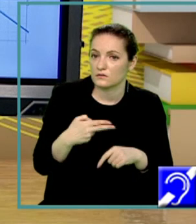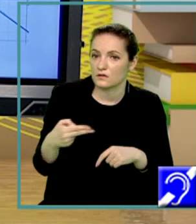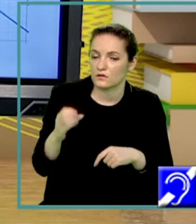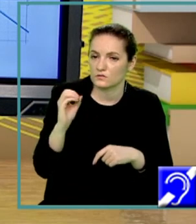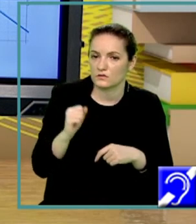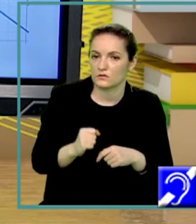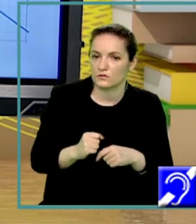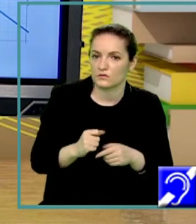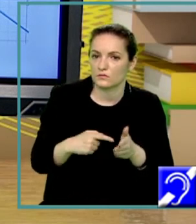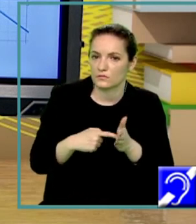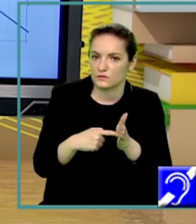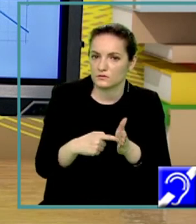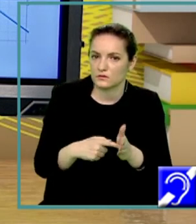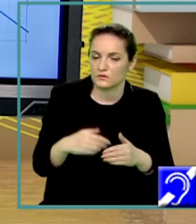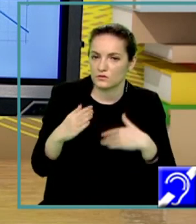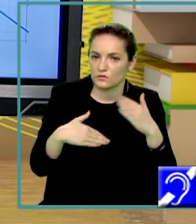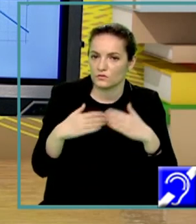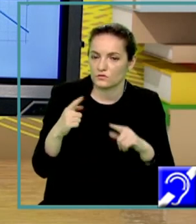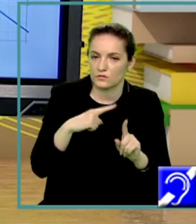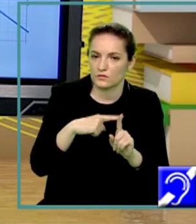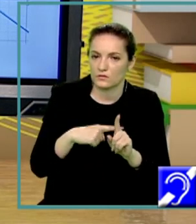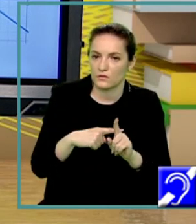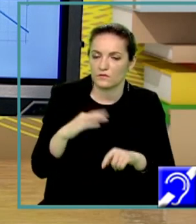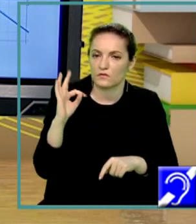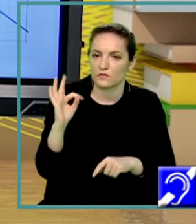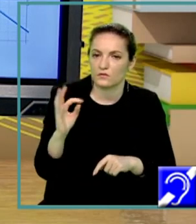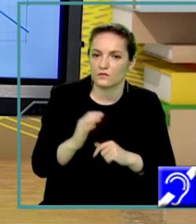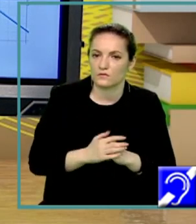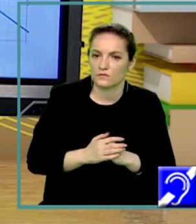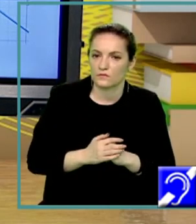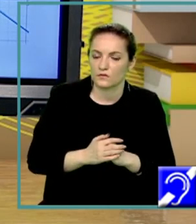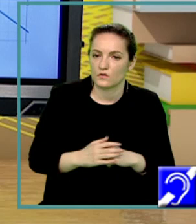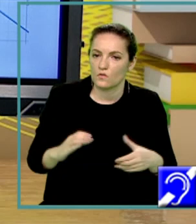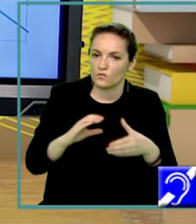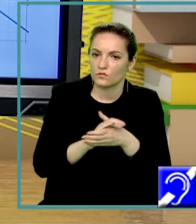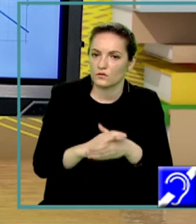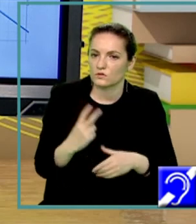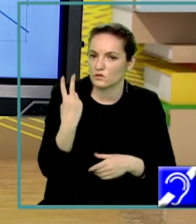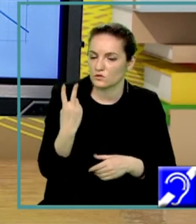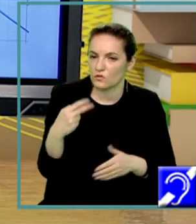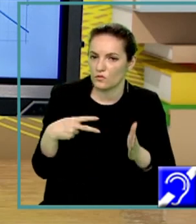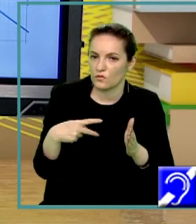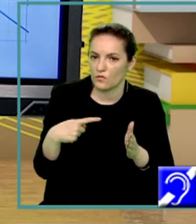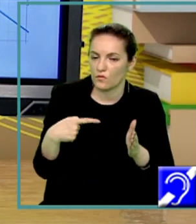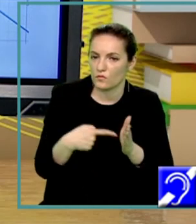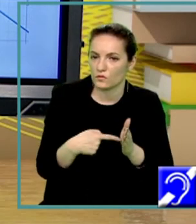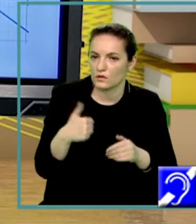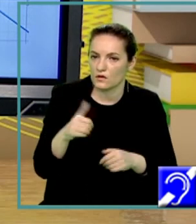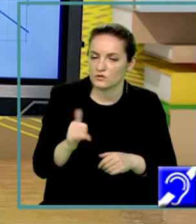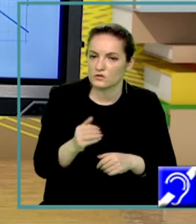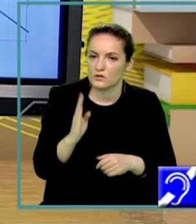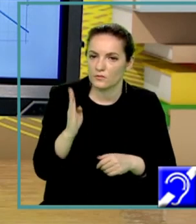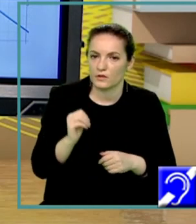reprezentăm grafic și construim graficul funcției F unind cele două puncte A și B și